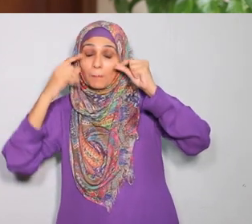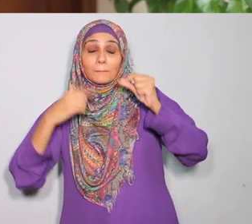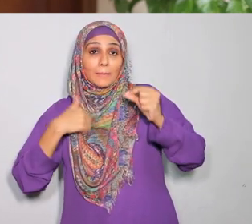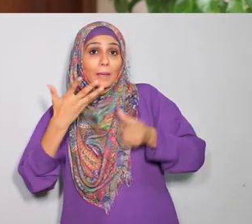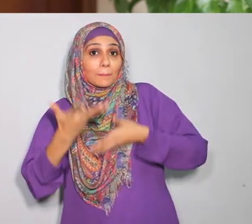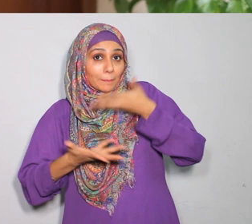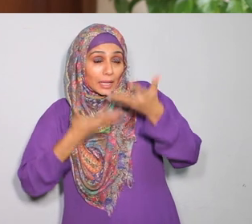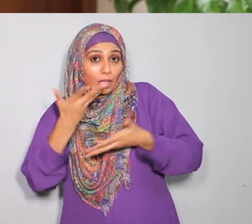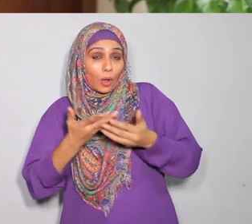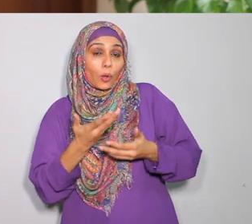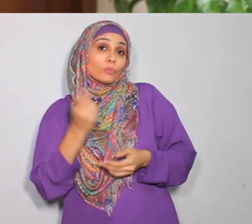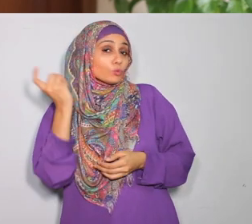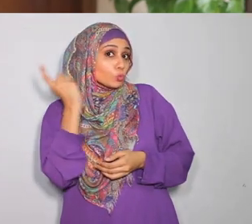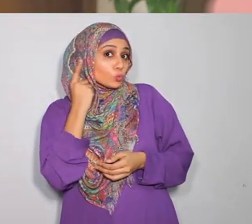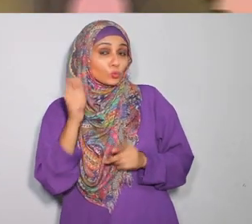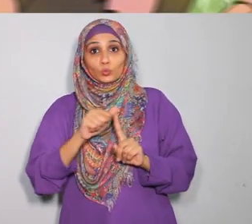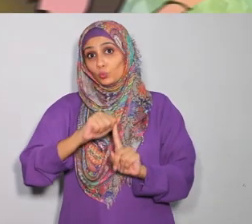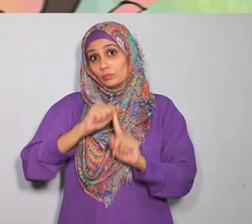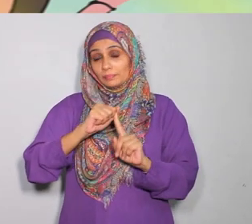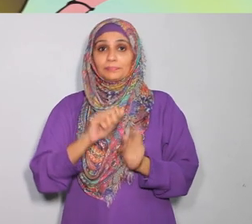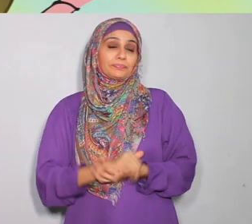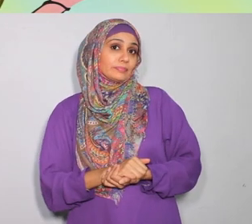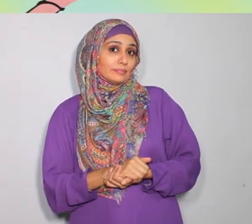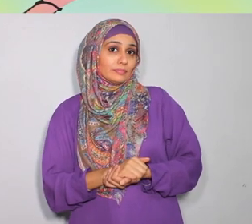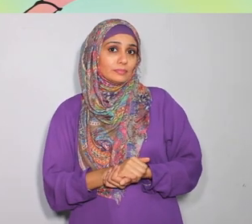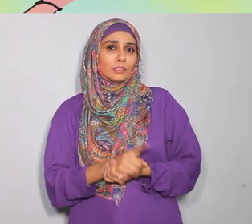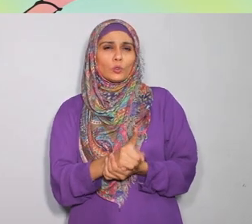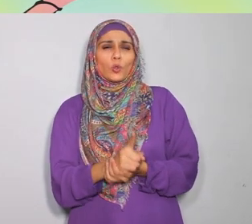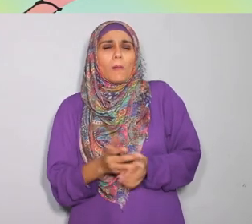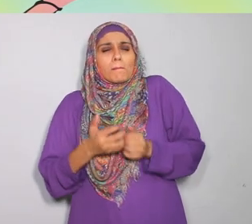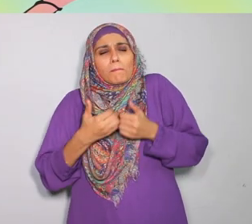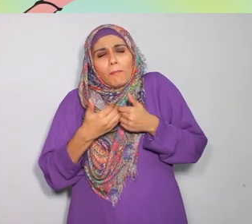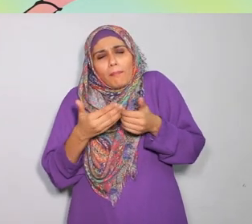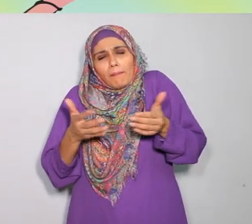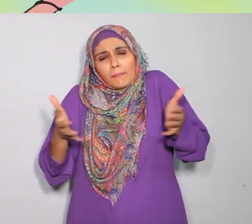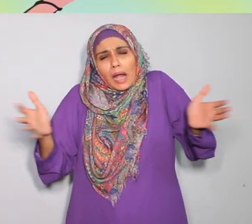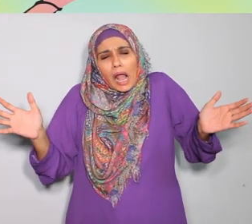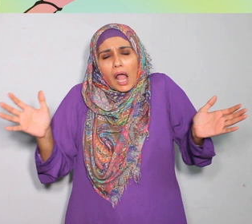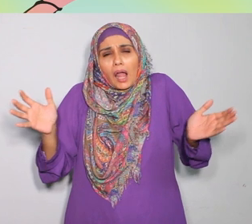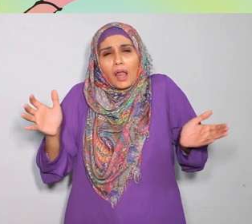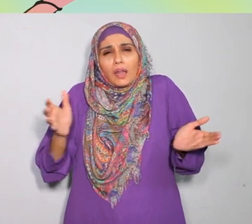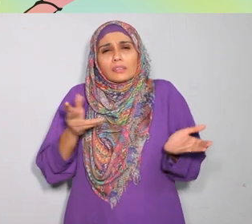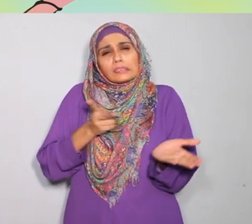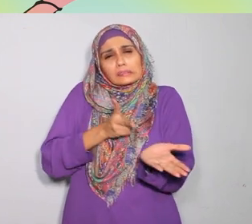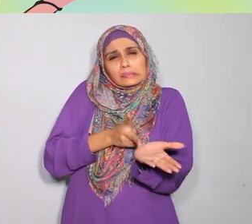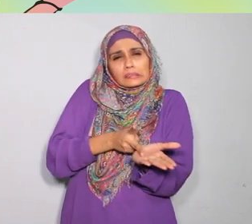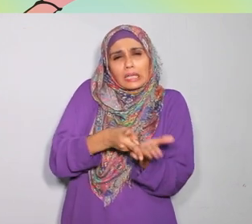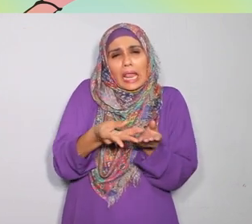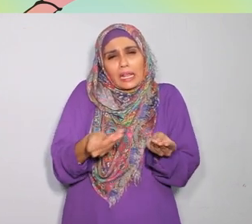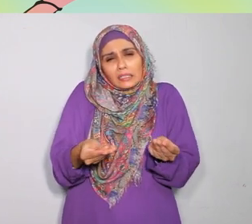बात सुनो कि तुम एक बड़े खेत में हो